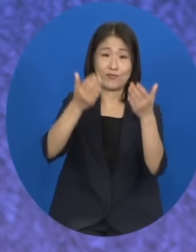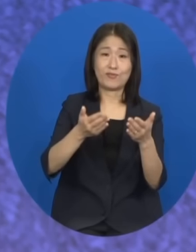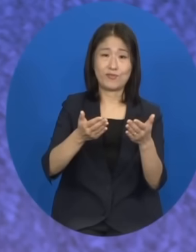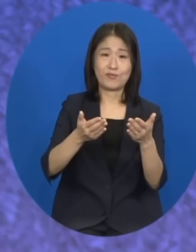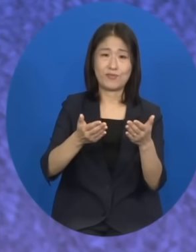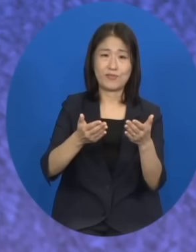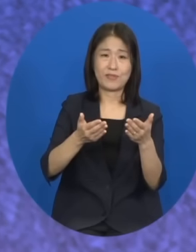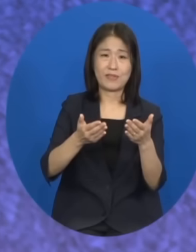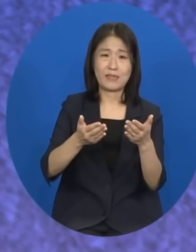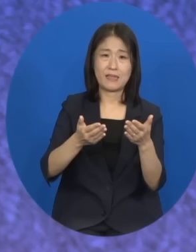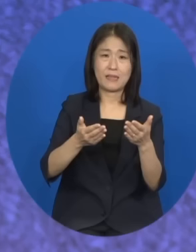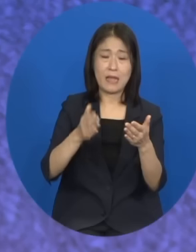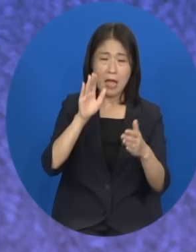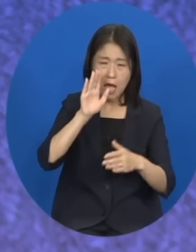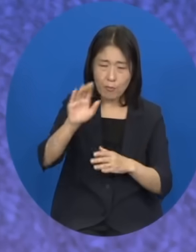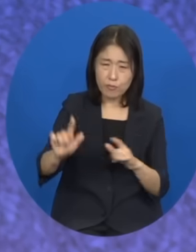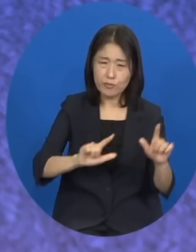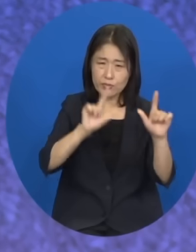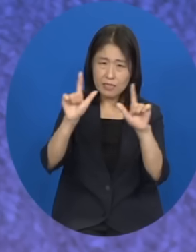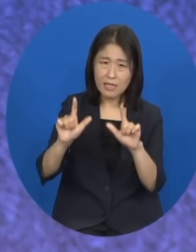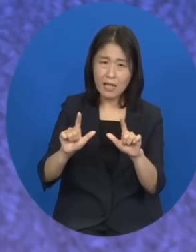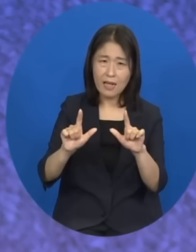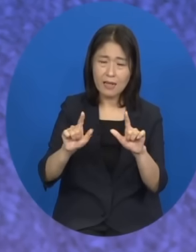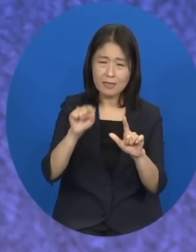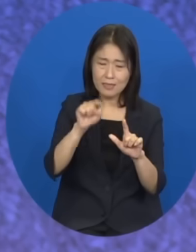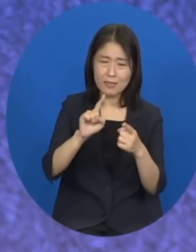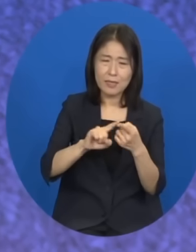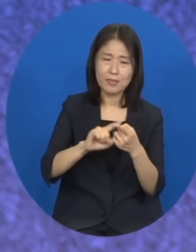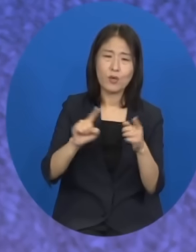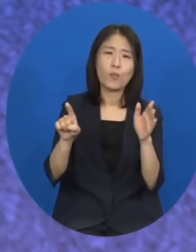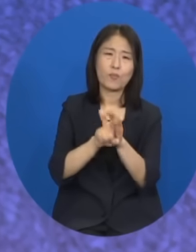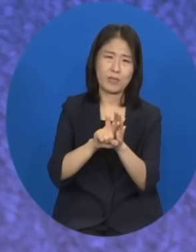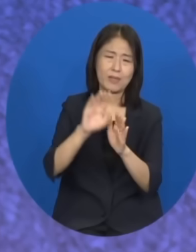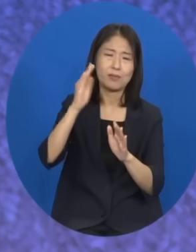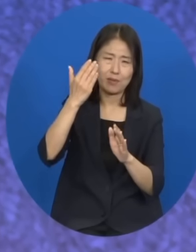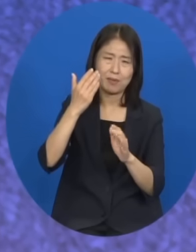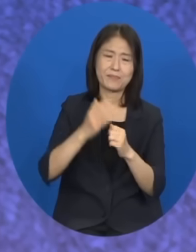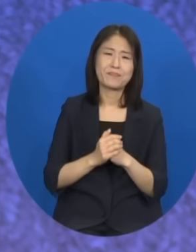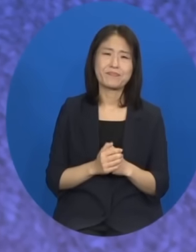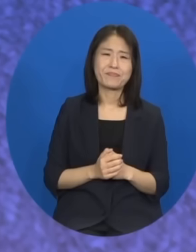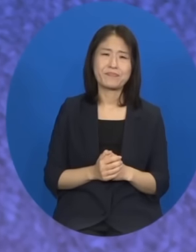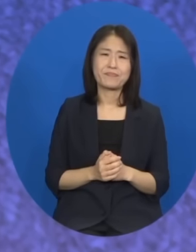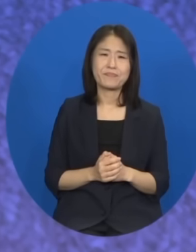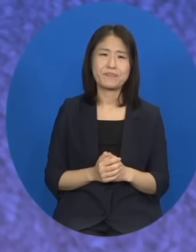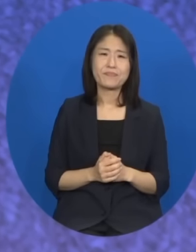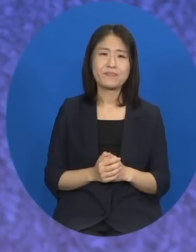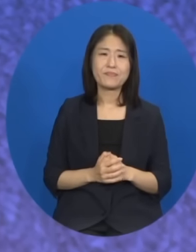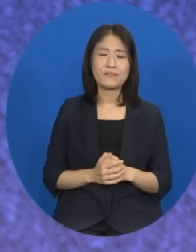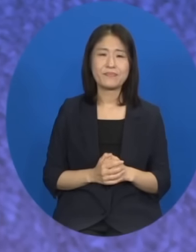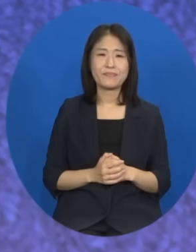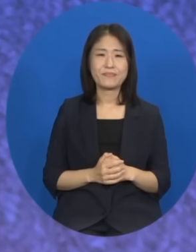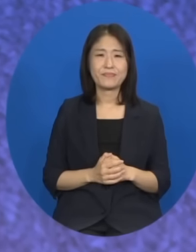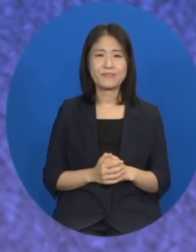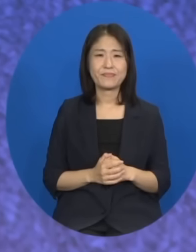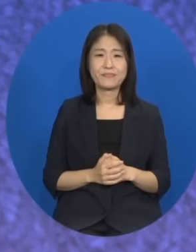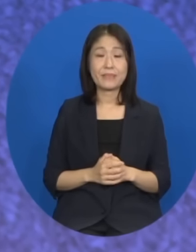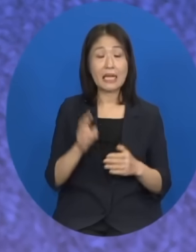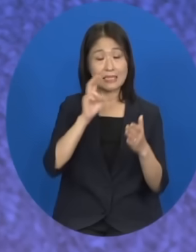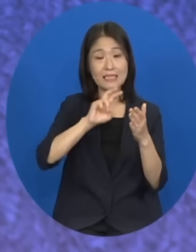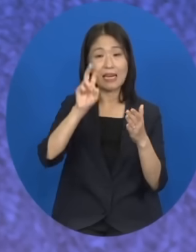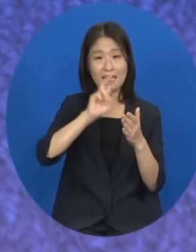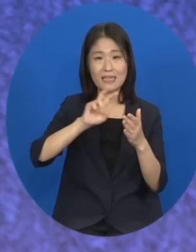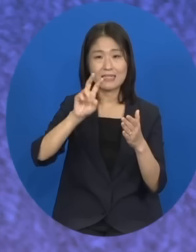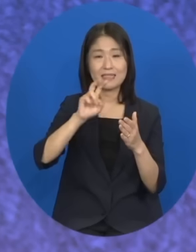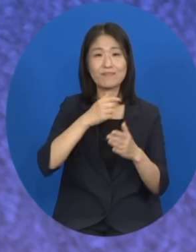어떻게 살아야 될지를 분명하게 믿어지게 하실 것입니다. 우리 찬양합시다. 오늘 여러분과